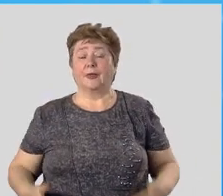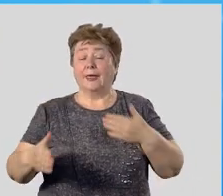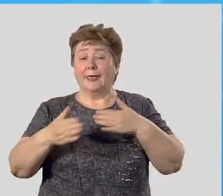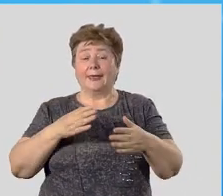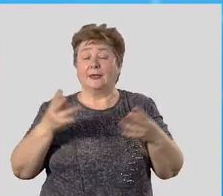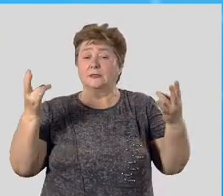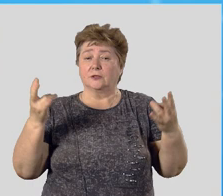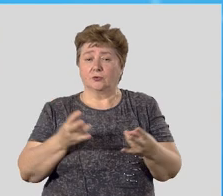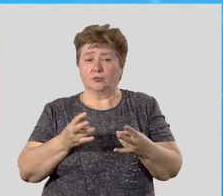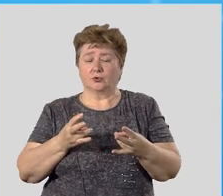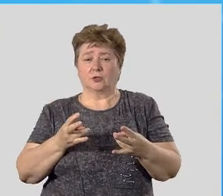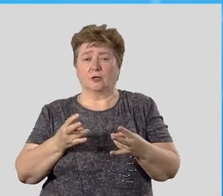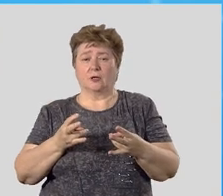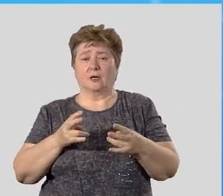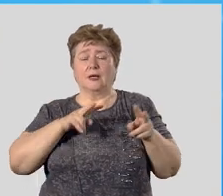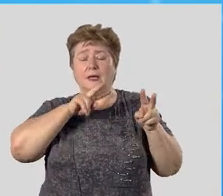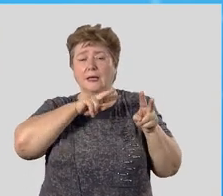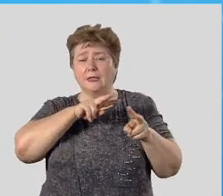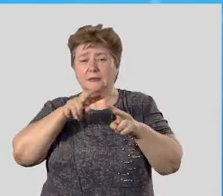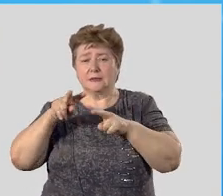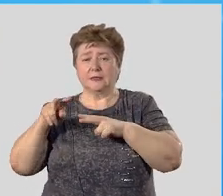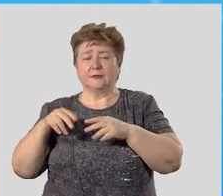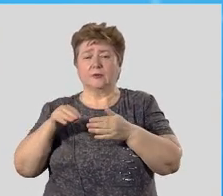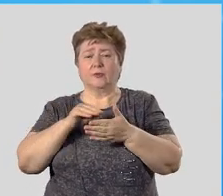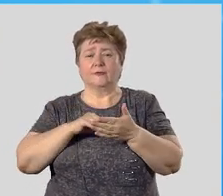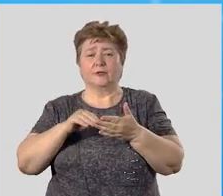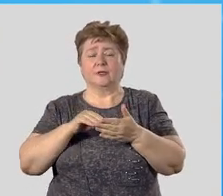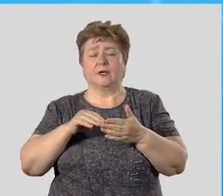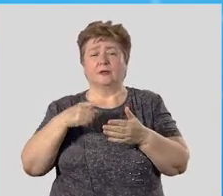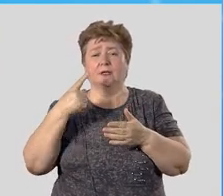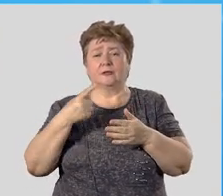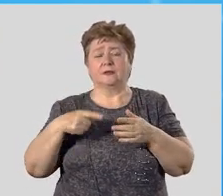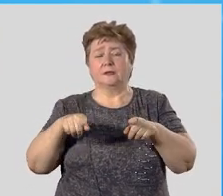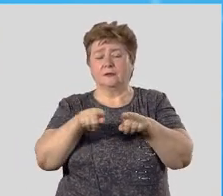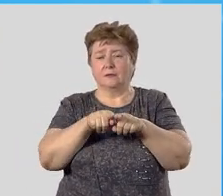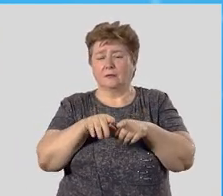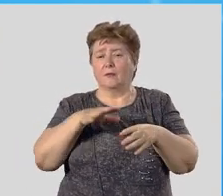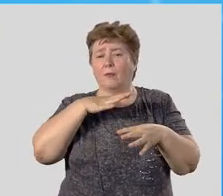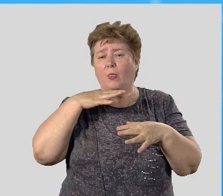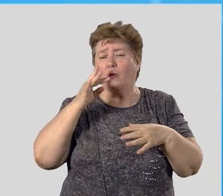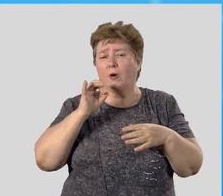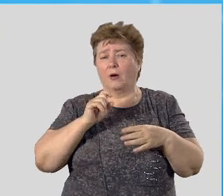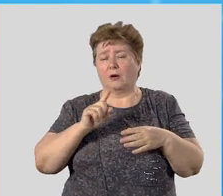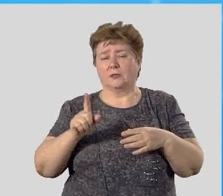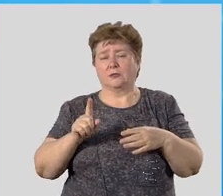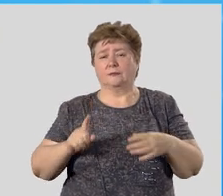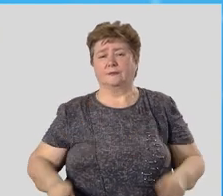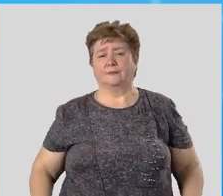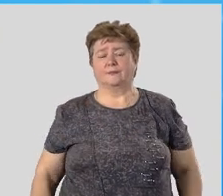Если необходимо, исследователь повторяет один и тот же опыт много